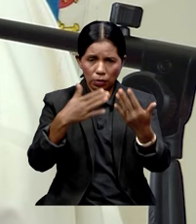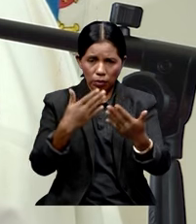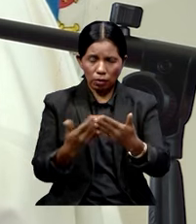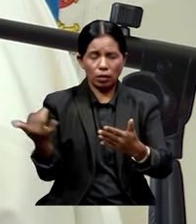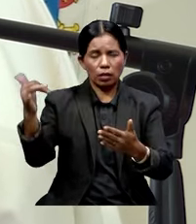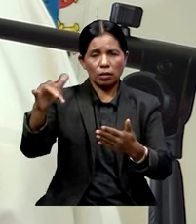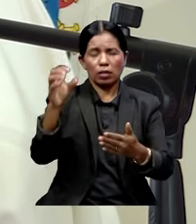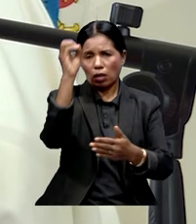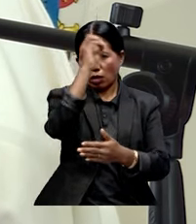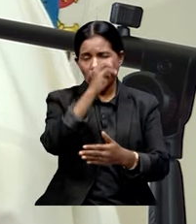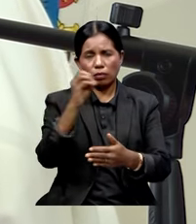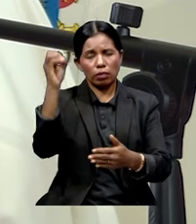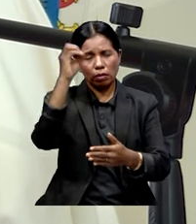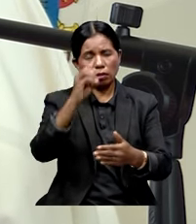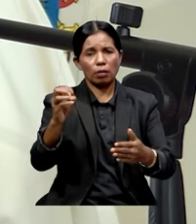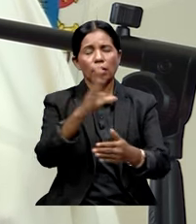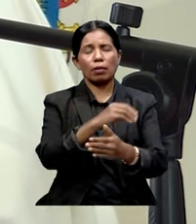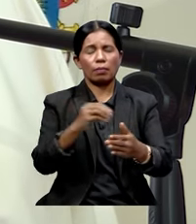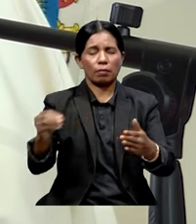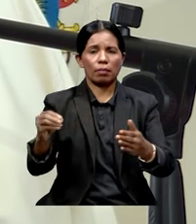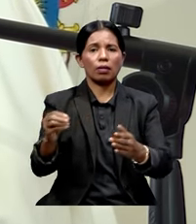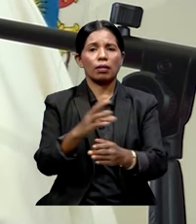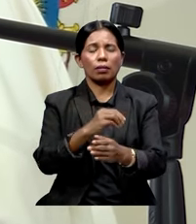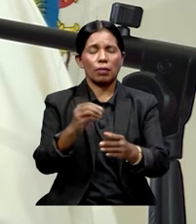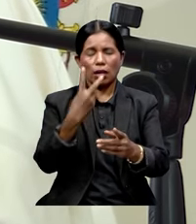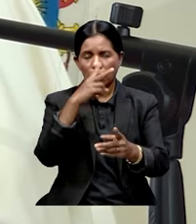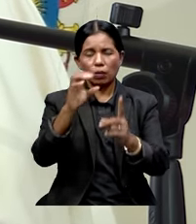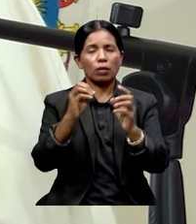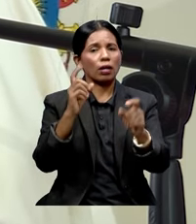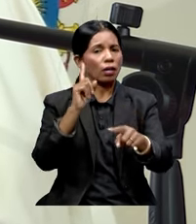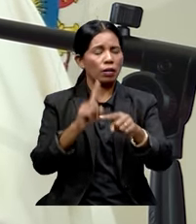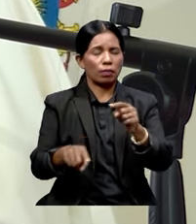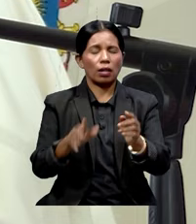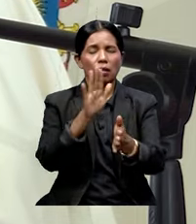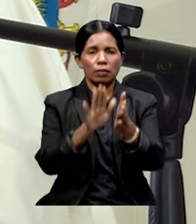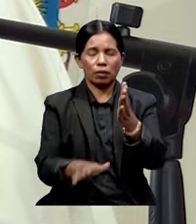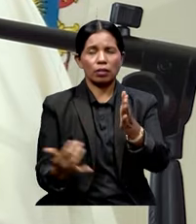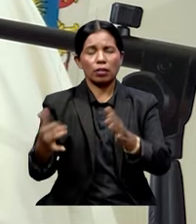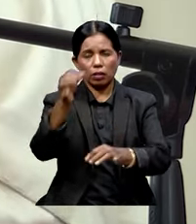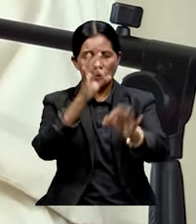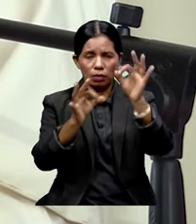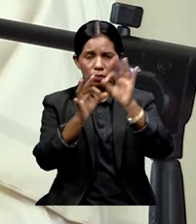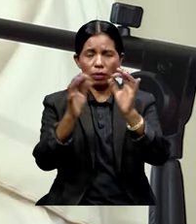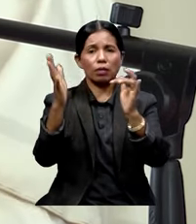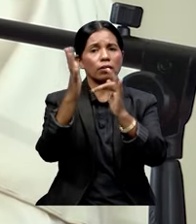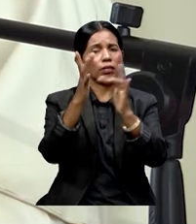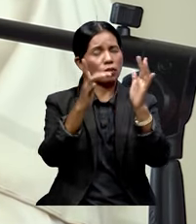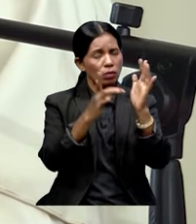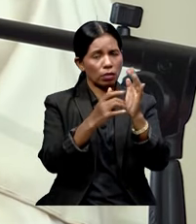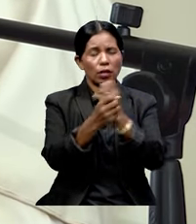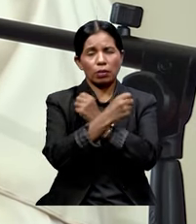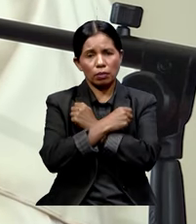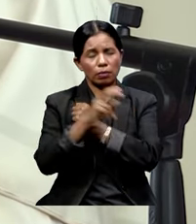sirnia observancia ba ritual no preconceito sira. Labele hamihi sirania fiar ba Jesus Cristo, a dominia